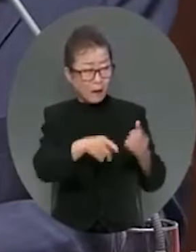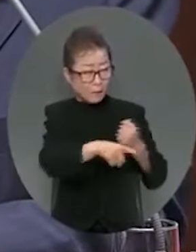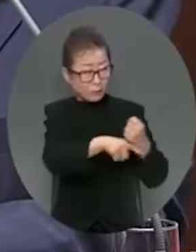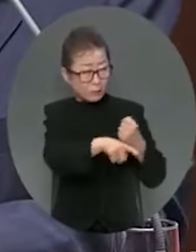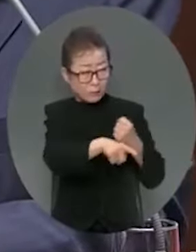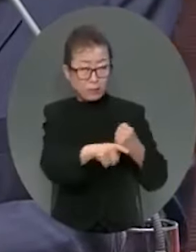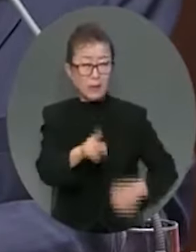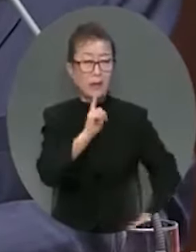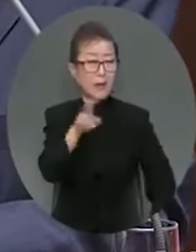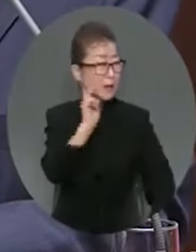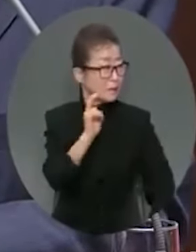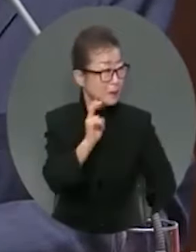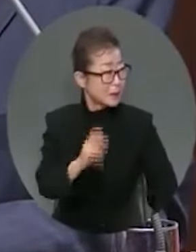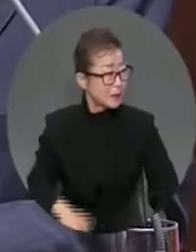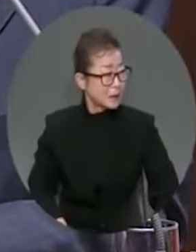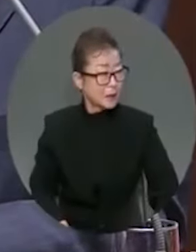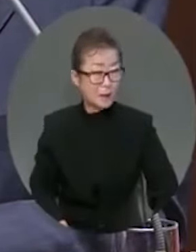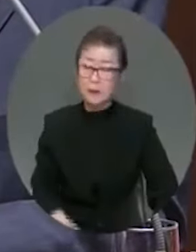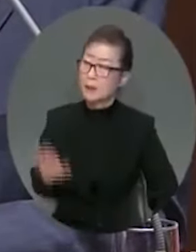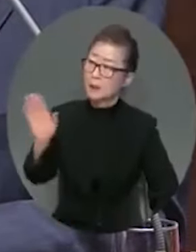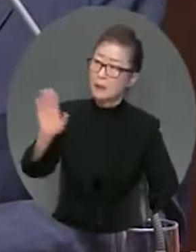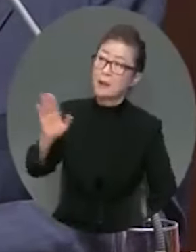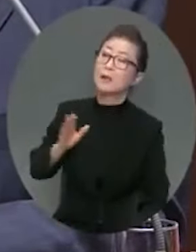공정하게 하겠습니다. 예.